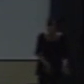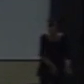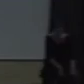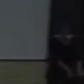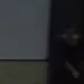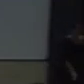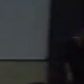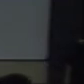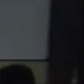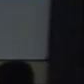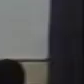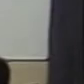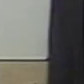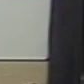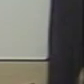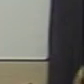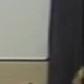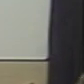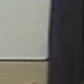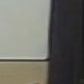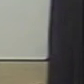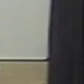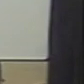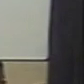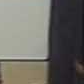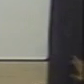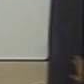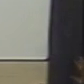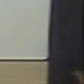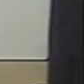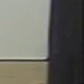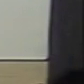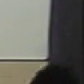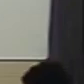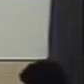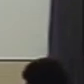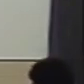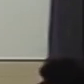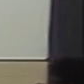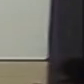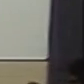No,